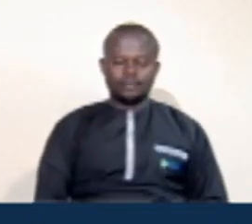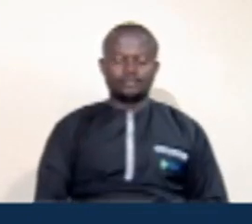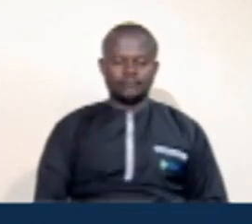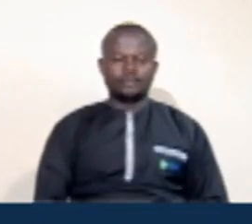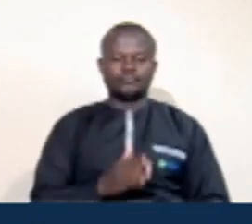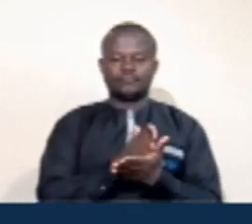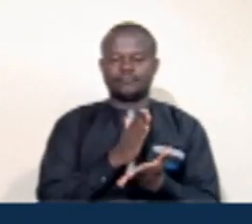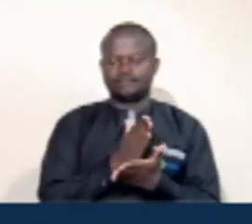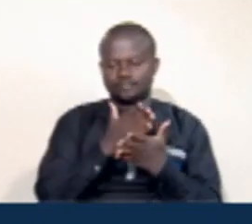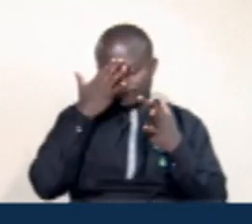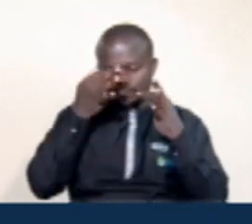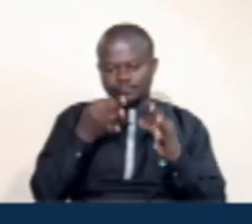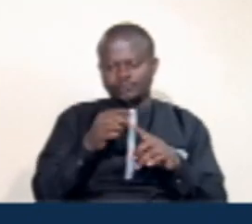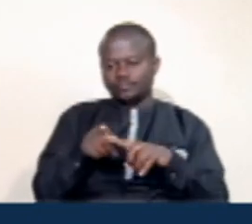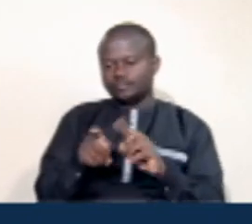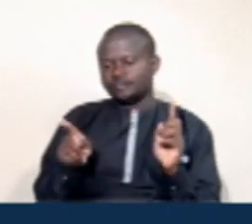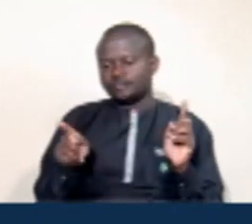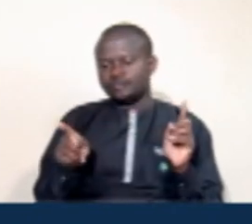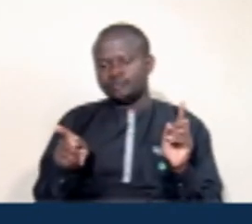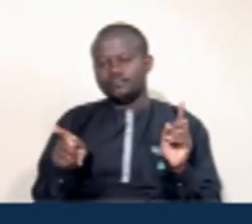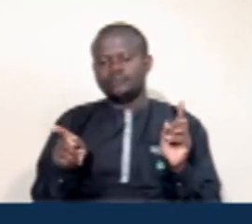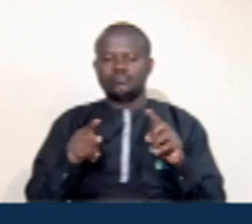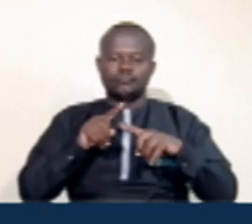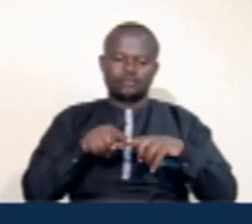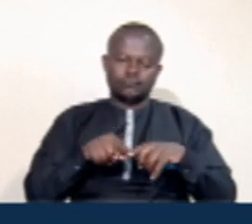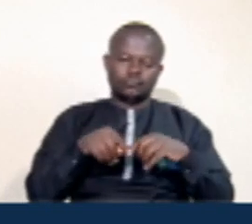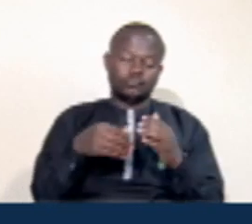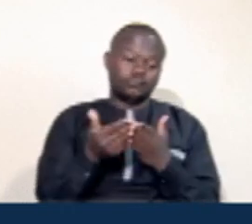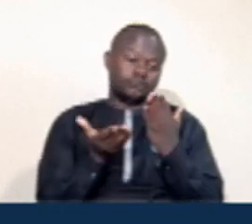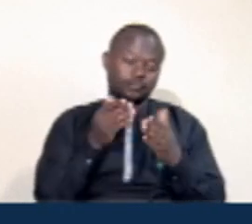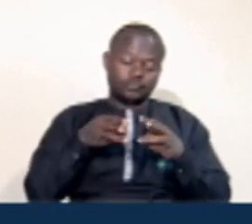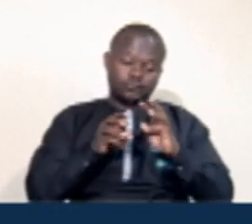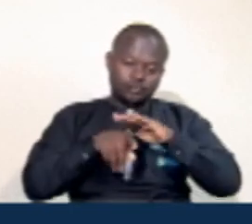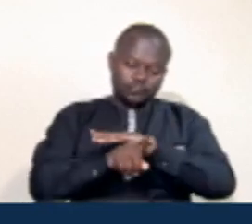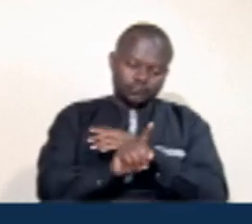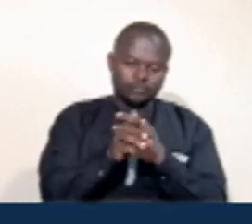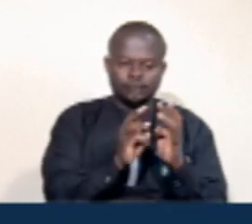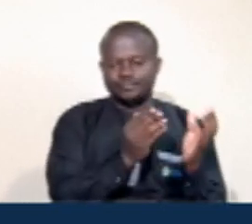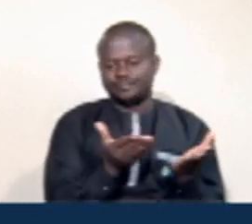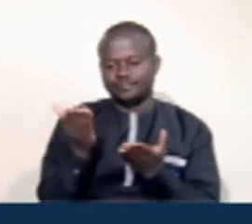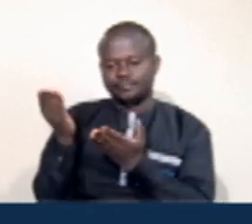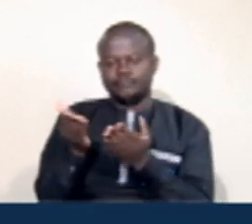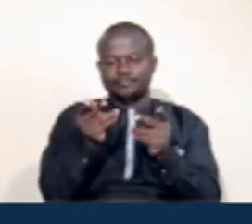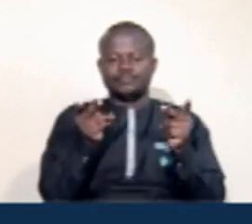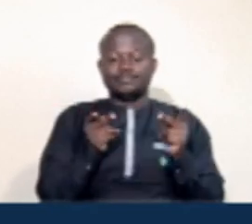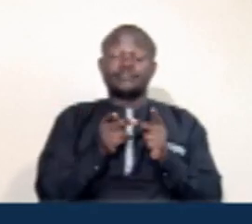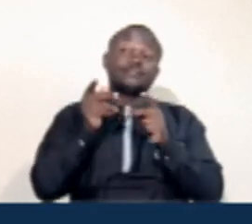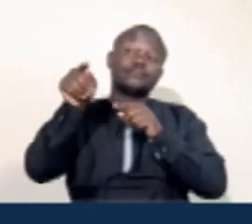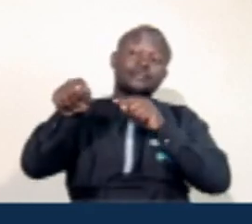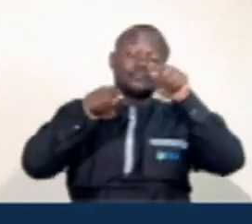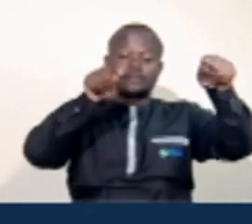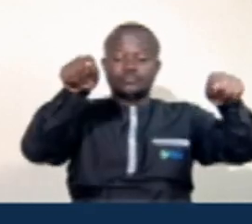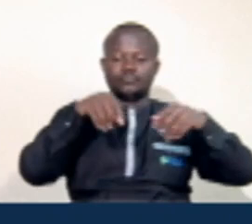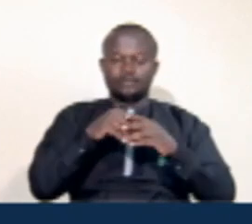Murakoze nibyo hari ingamba zitandukanye hari bishingiye wenda kuko bazinjira hari uburyo bazakirwa aba bazaba bari hari